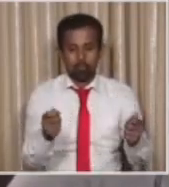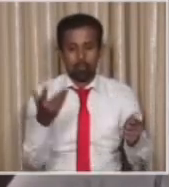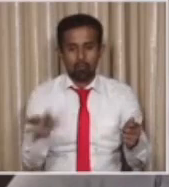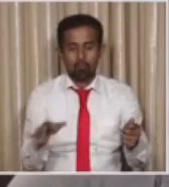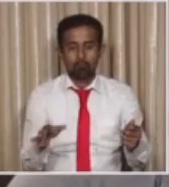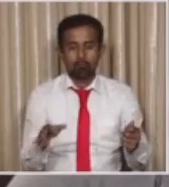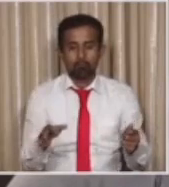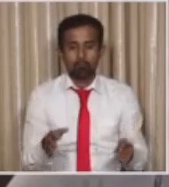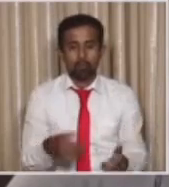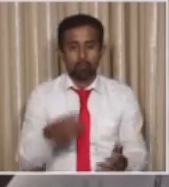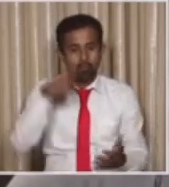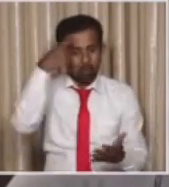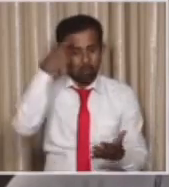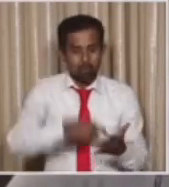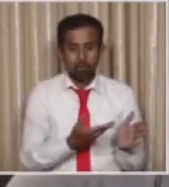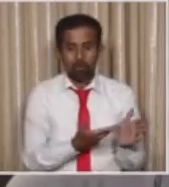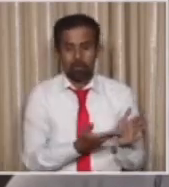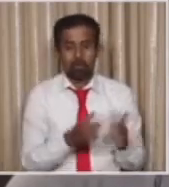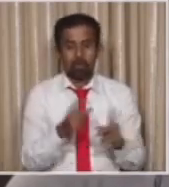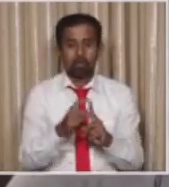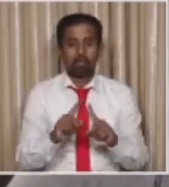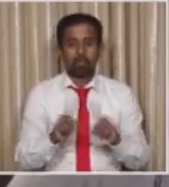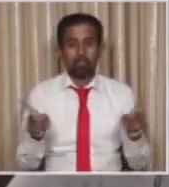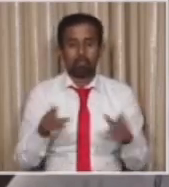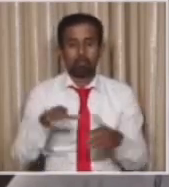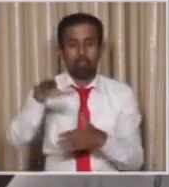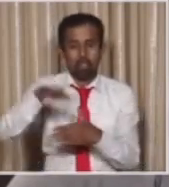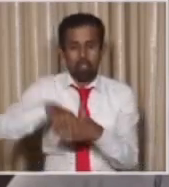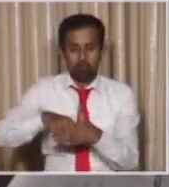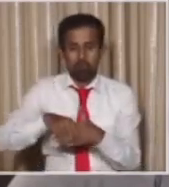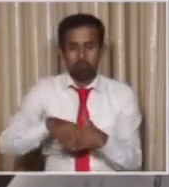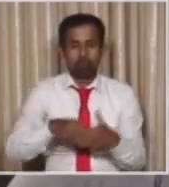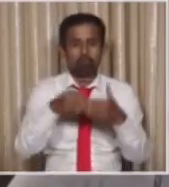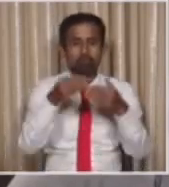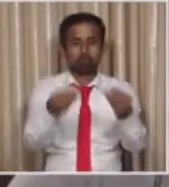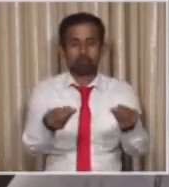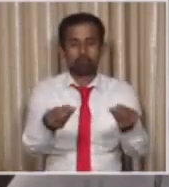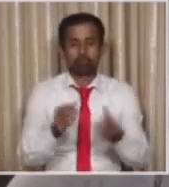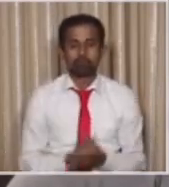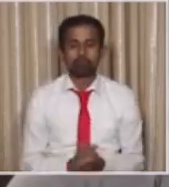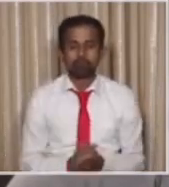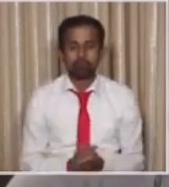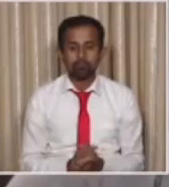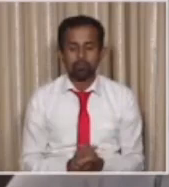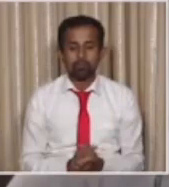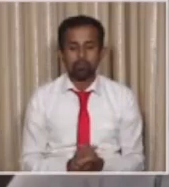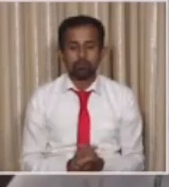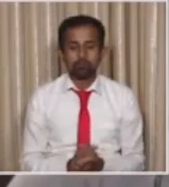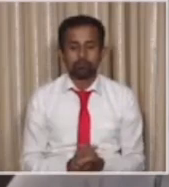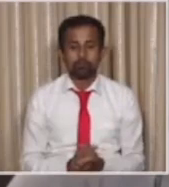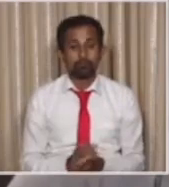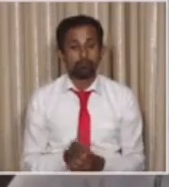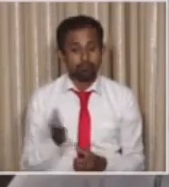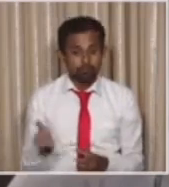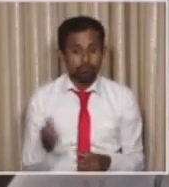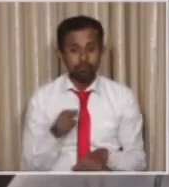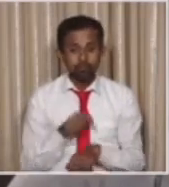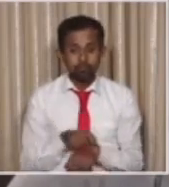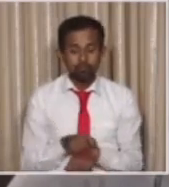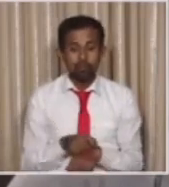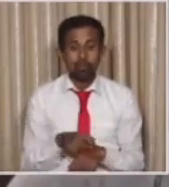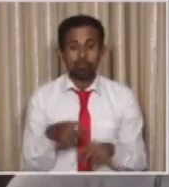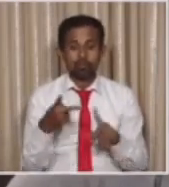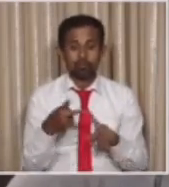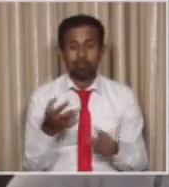इद्रिपत्करा मेन्न साक्षि केला डी 10 केला एमुनुमक् इद्रिपत्कल्लातीन एसेना मूलासनारूढ़ मंत्रितुमनि मे मोहते ए